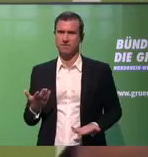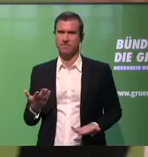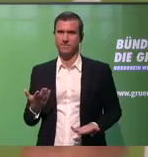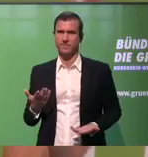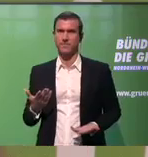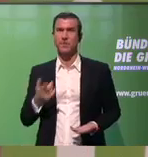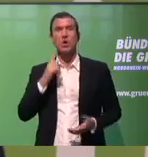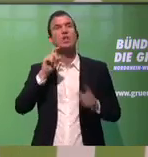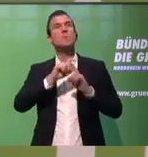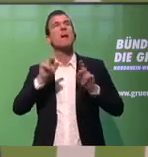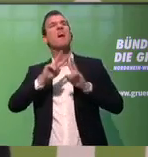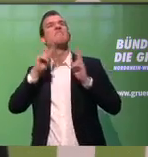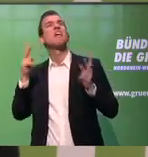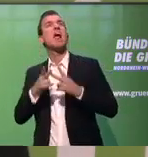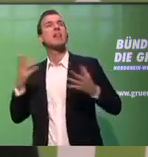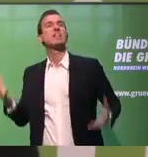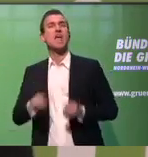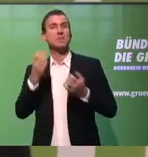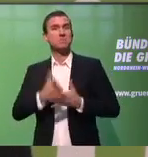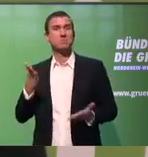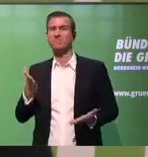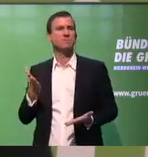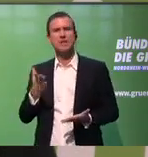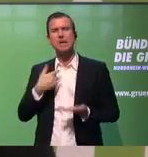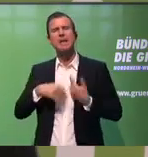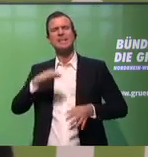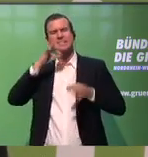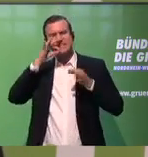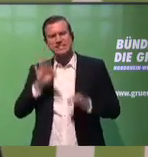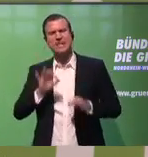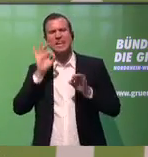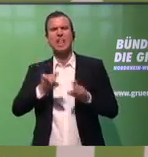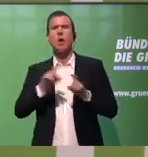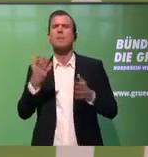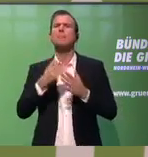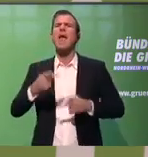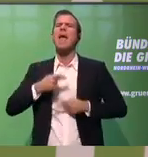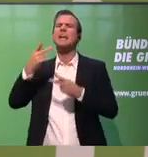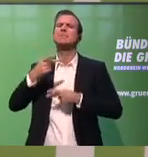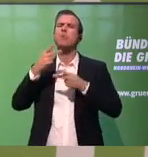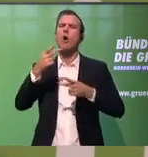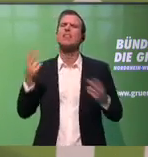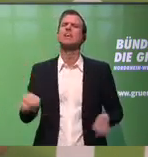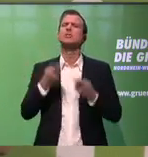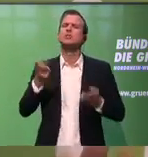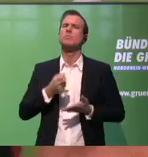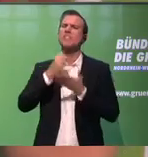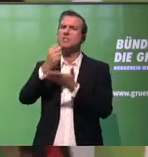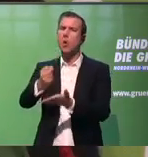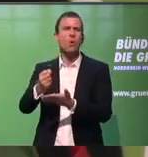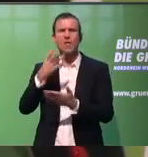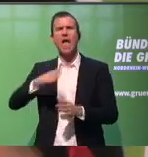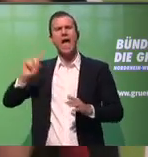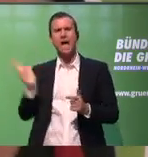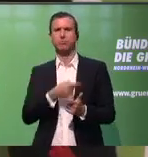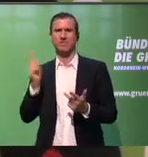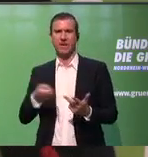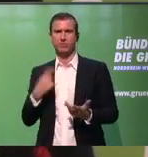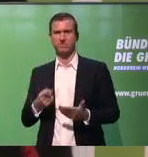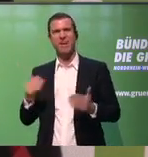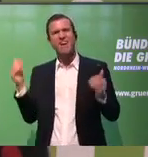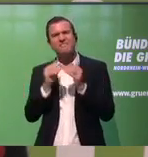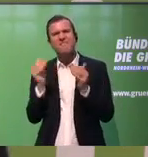groß irgendwie Weltretten, da geht es um ganz konkrete Geschichten, die wir machen müssen. Zum Beispiel die Exportsubventionen für die Landwirtschaft endlich abschaffen, eine